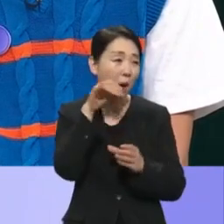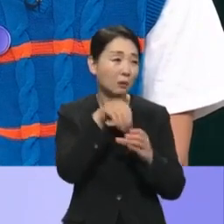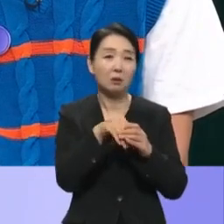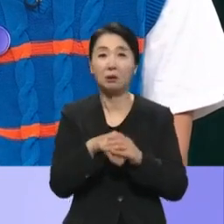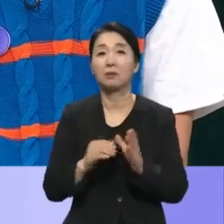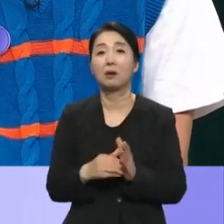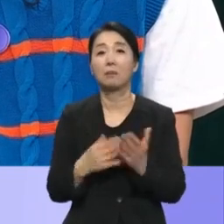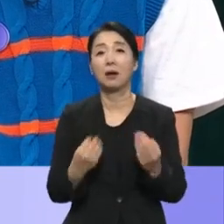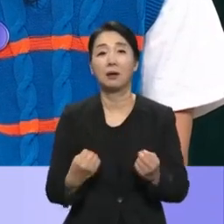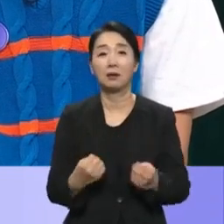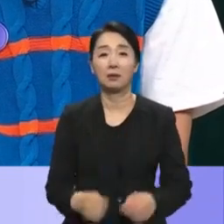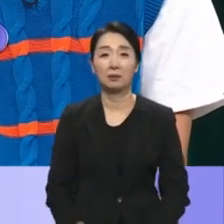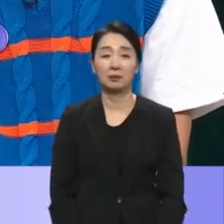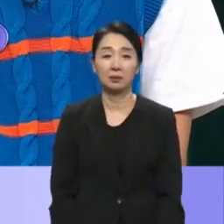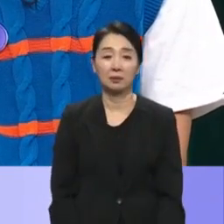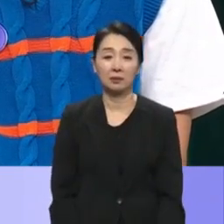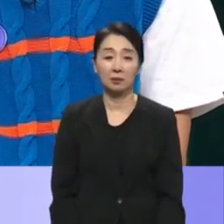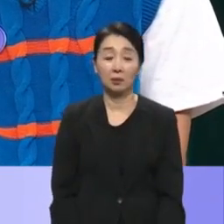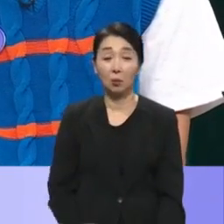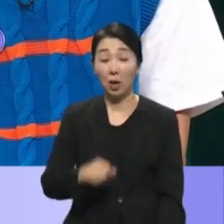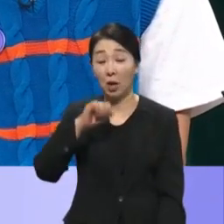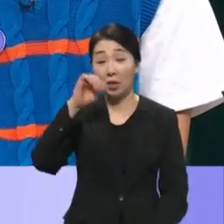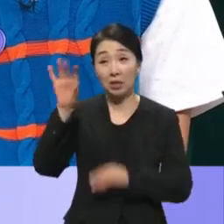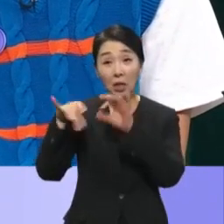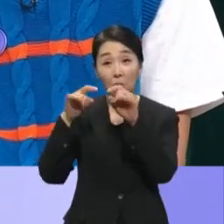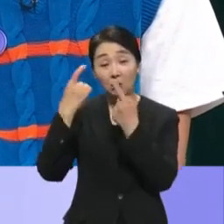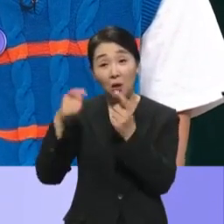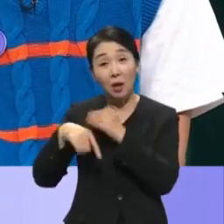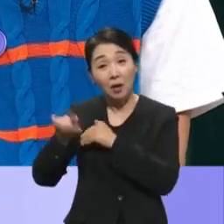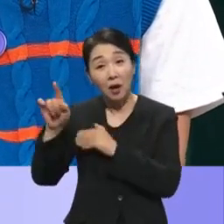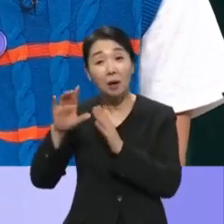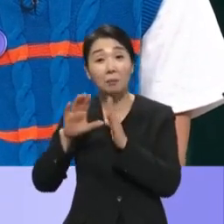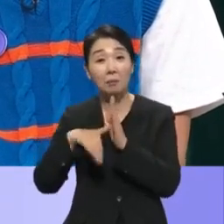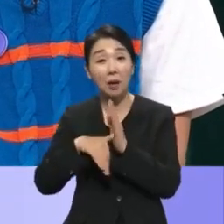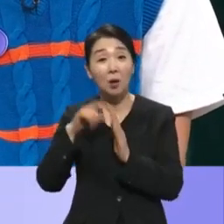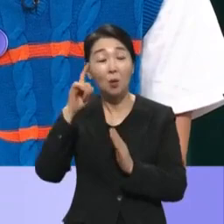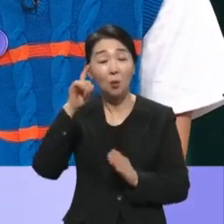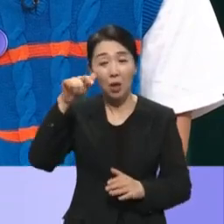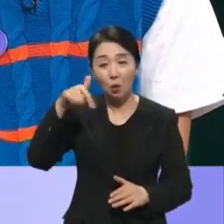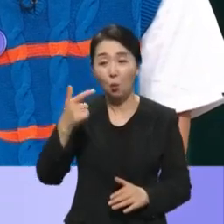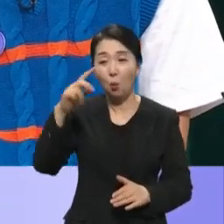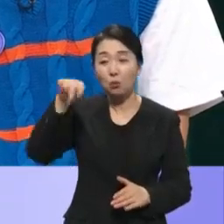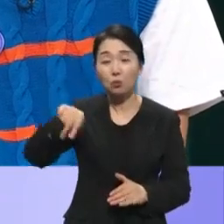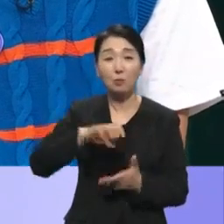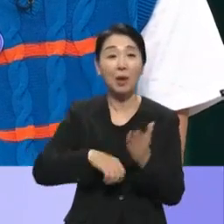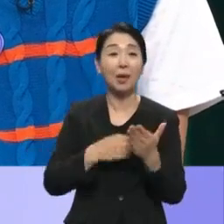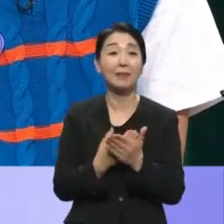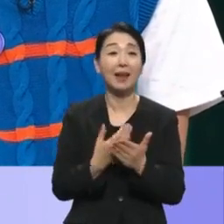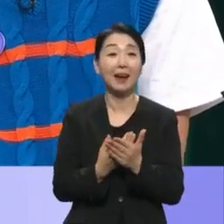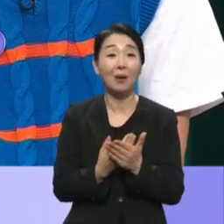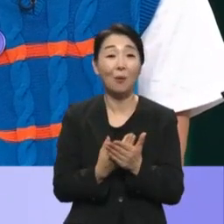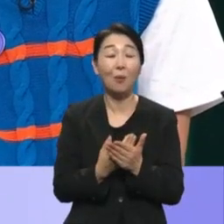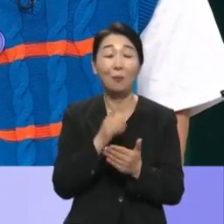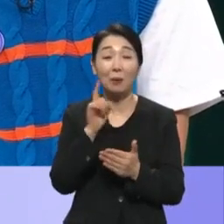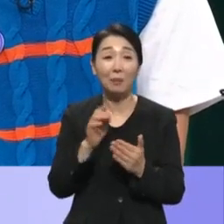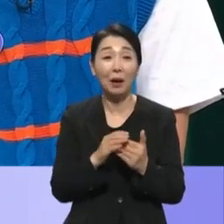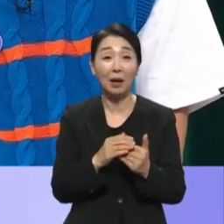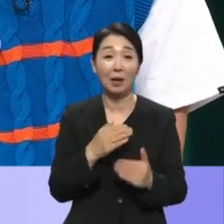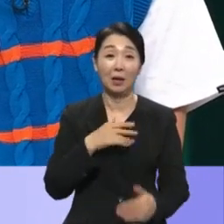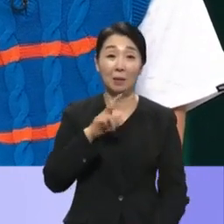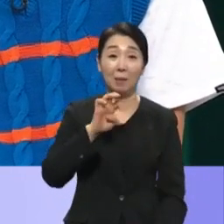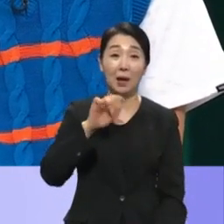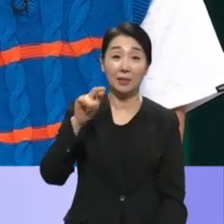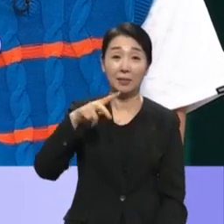없어요 원래 이제 그 태국 여행 가면 고수 빼달라고 외워갔어요 마이 사이 빡치라고 저는